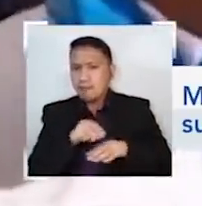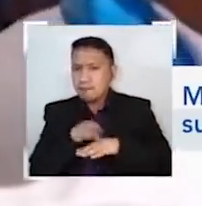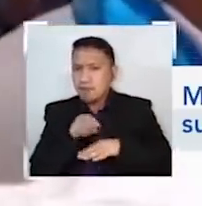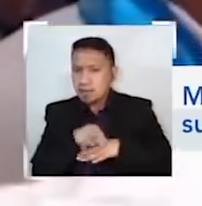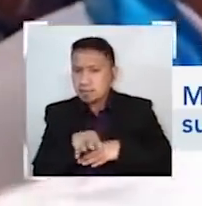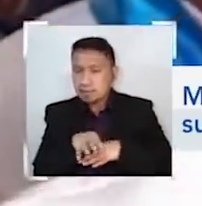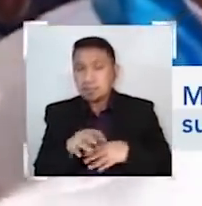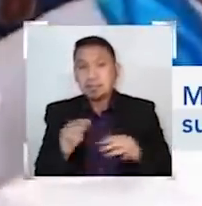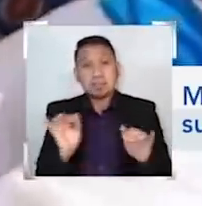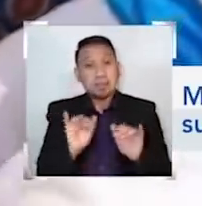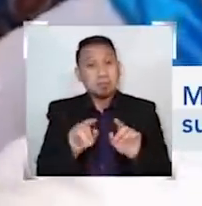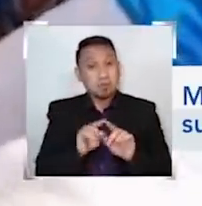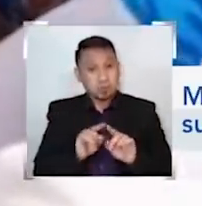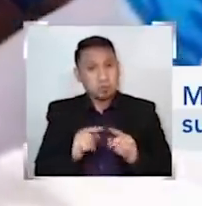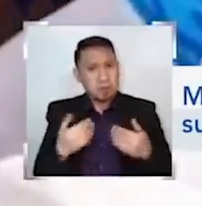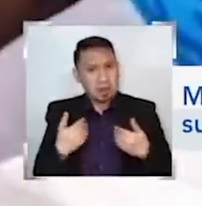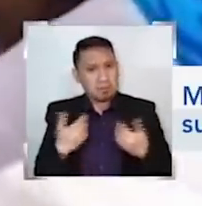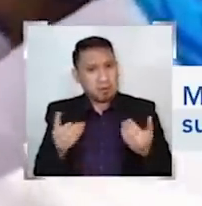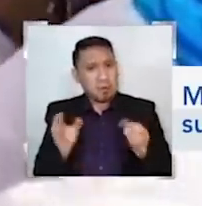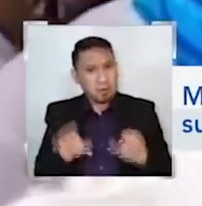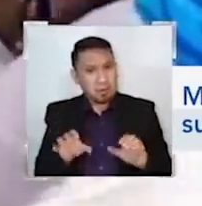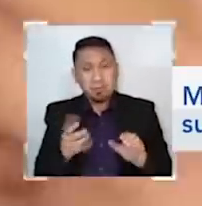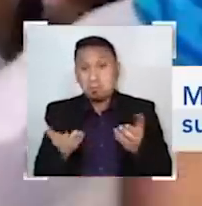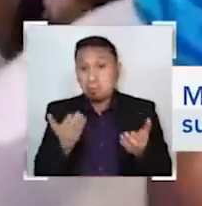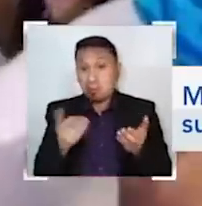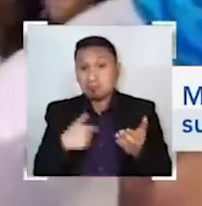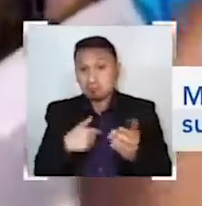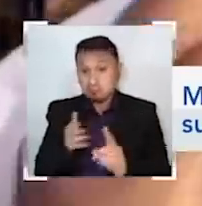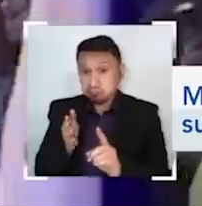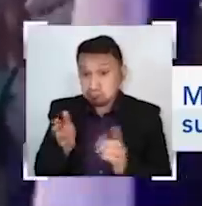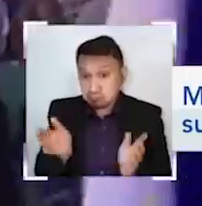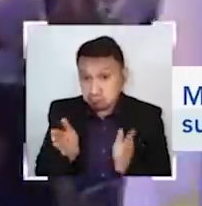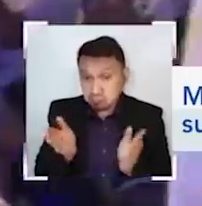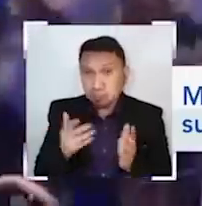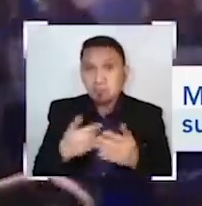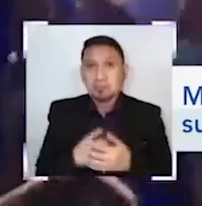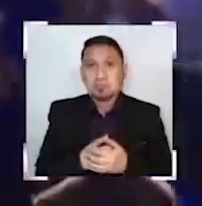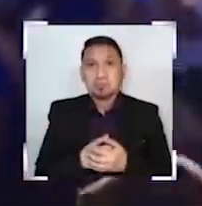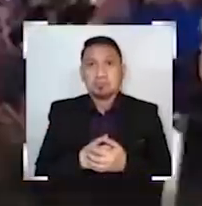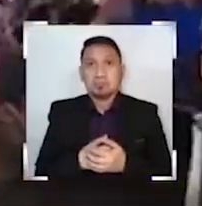mo, kailangan makumbisi kita mag-switch to Isko.